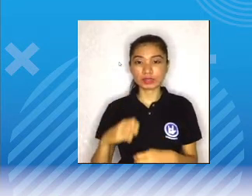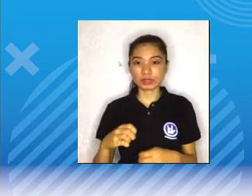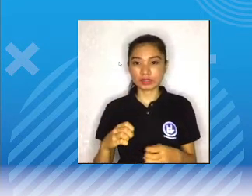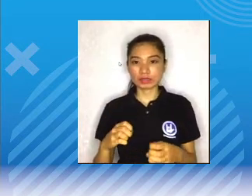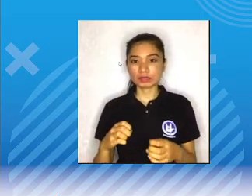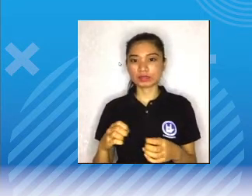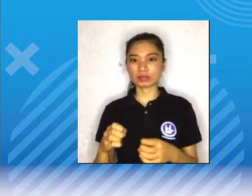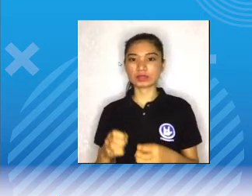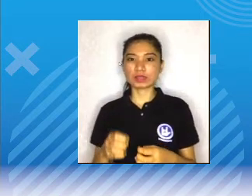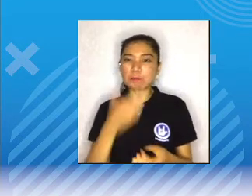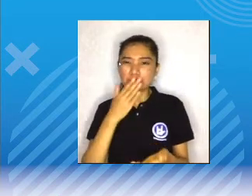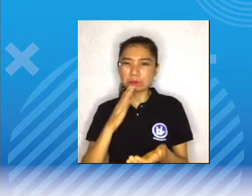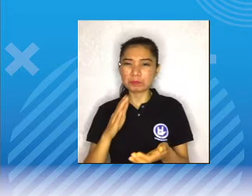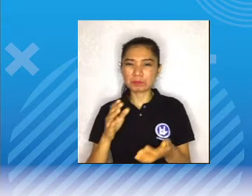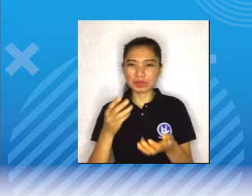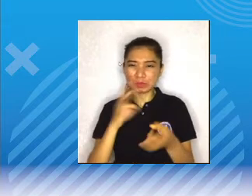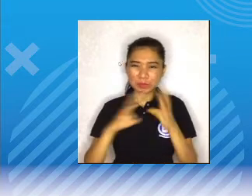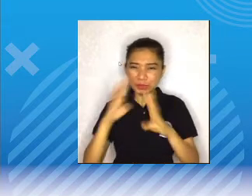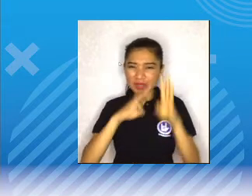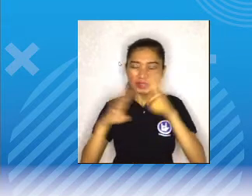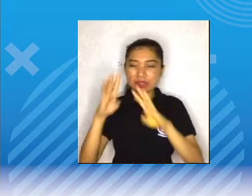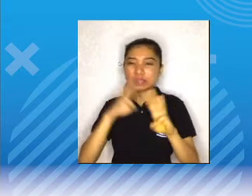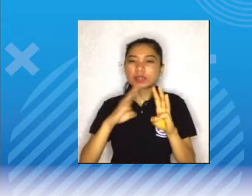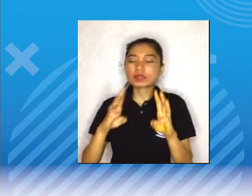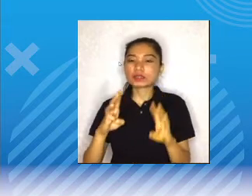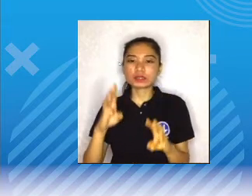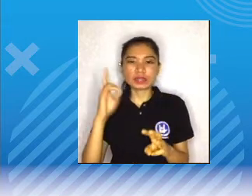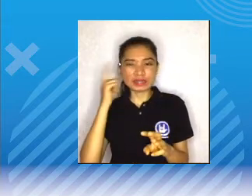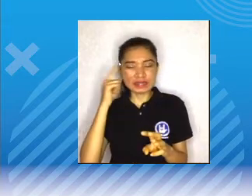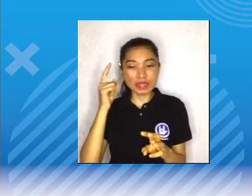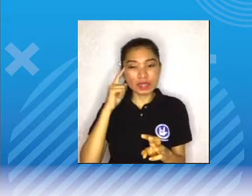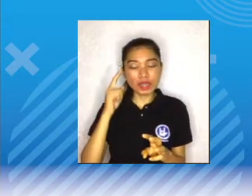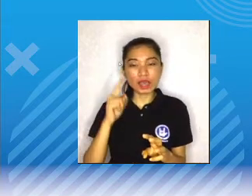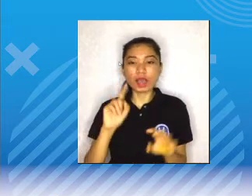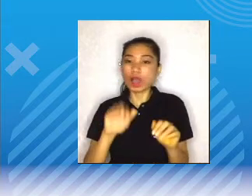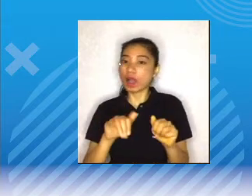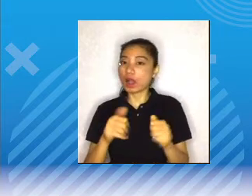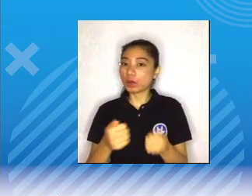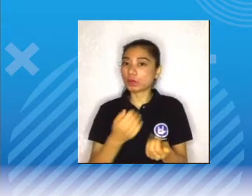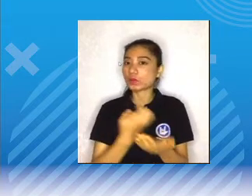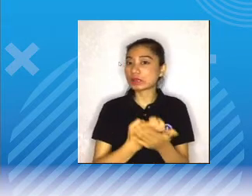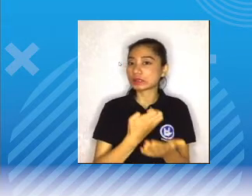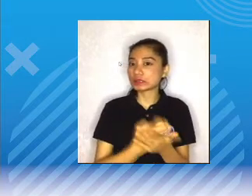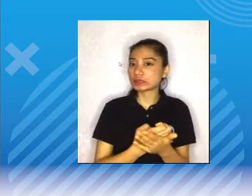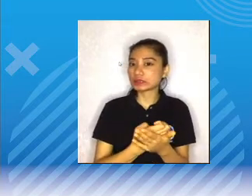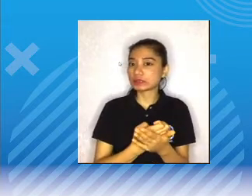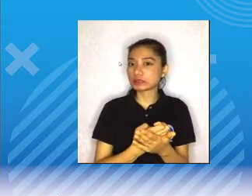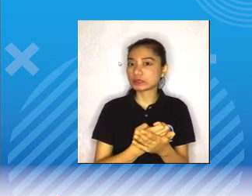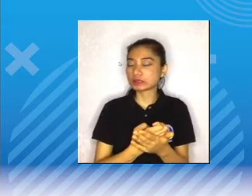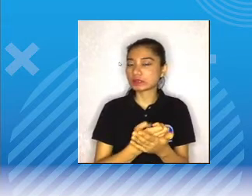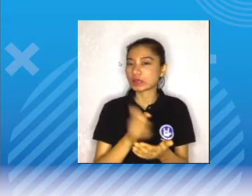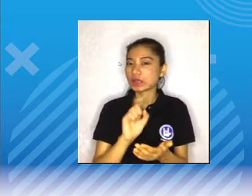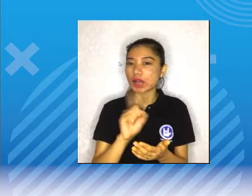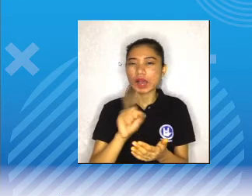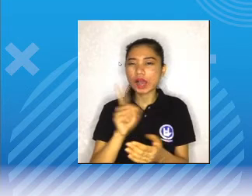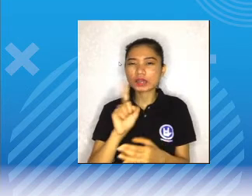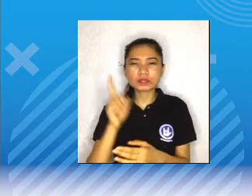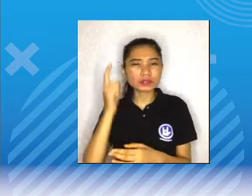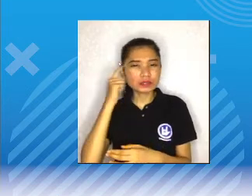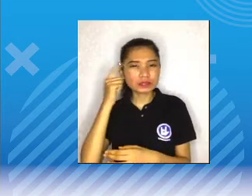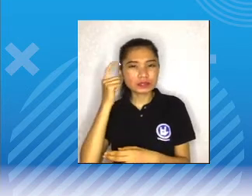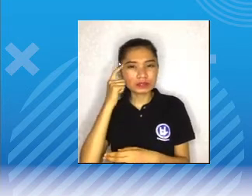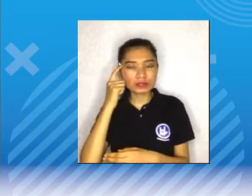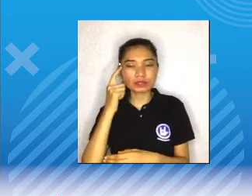know kung kamusta tayo economically, ang iisipin natin ay yung pinakamalalang